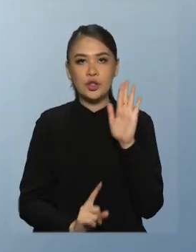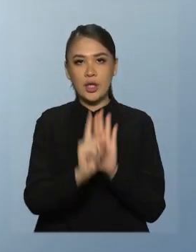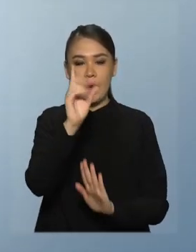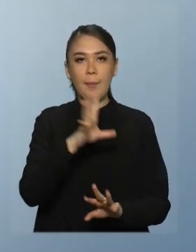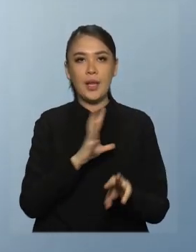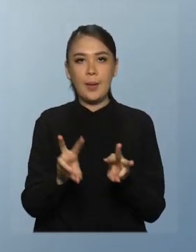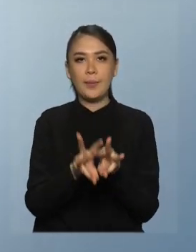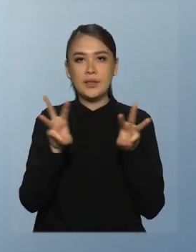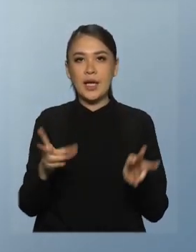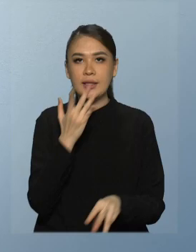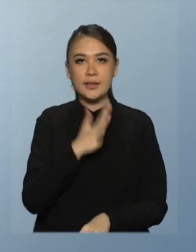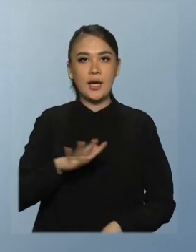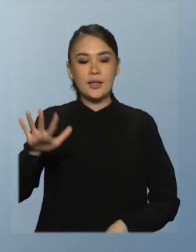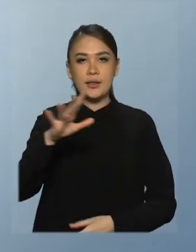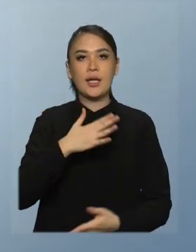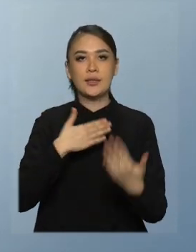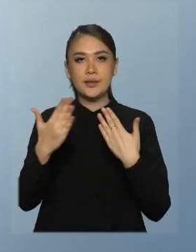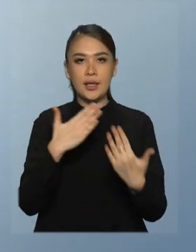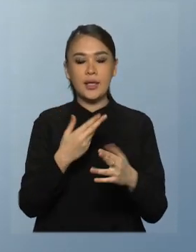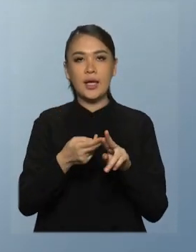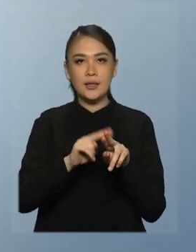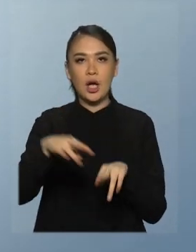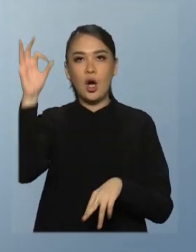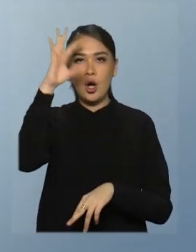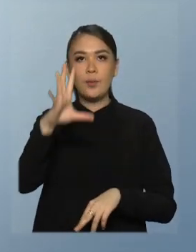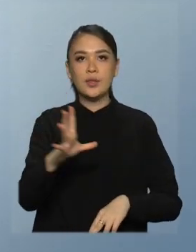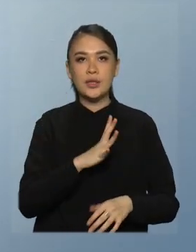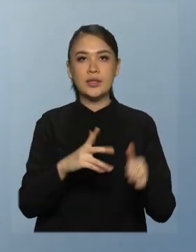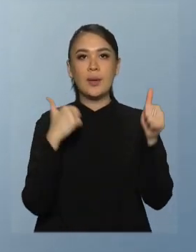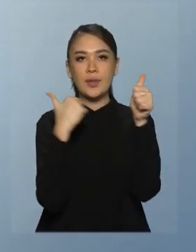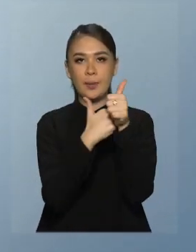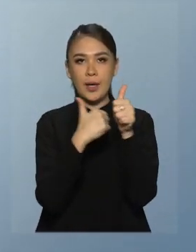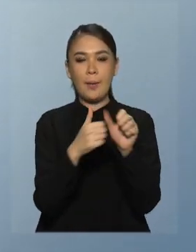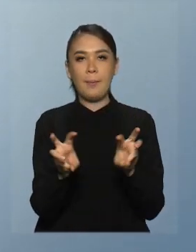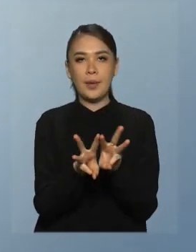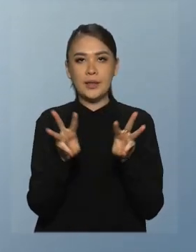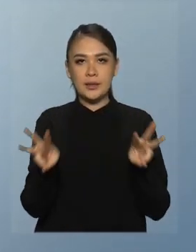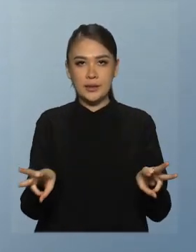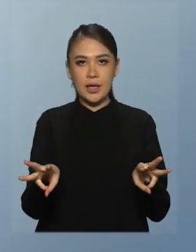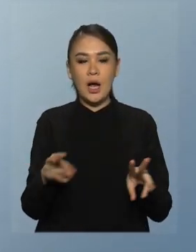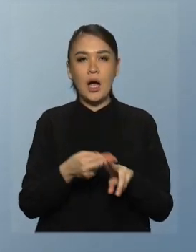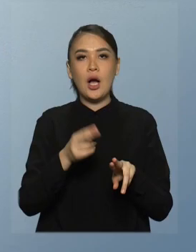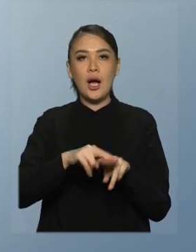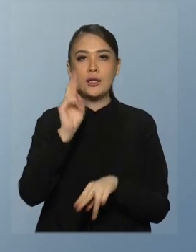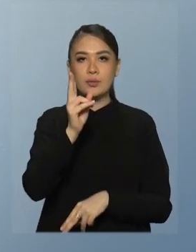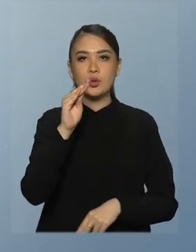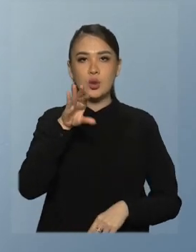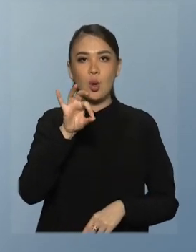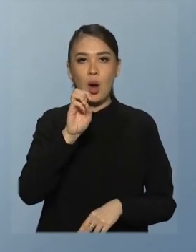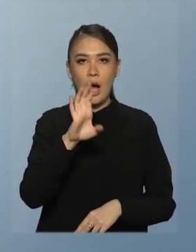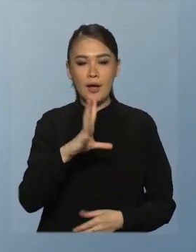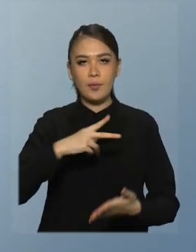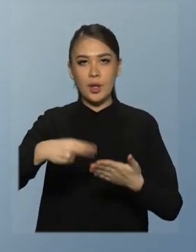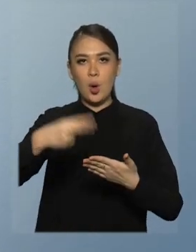возглавил Министерство иностранных дел и по совместительству стал заместителем премьер-министра. Также Касым-Жомарт Токаев